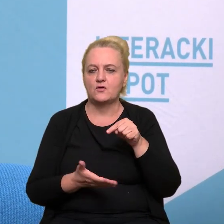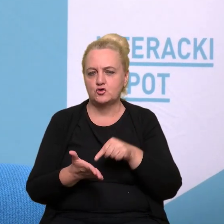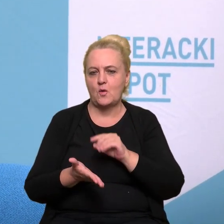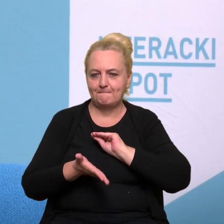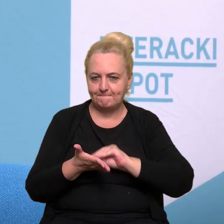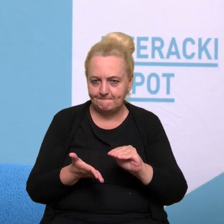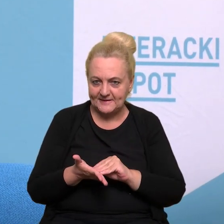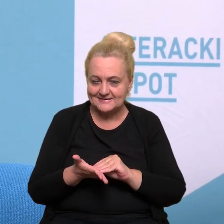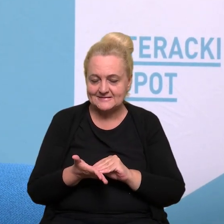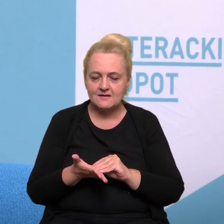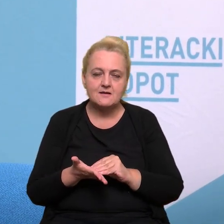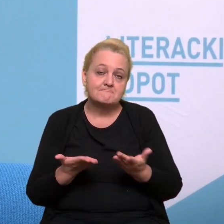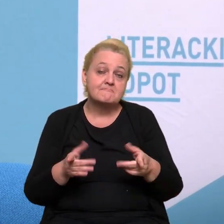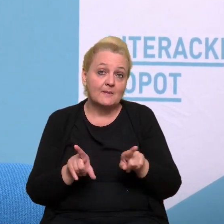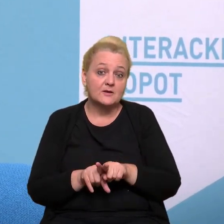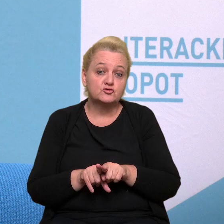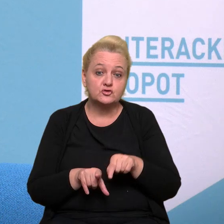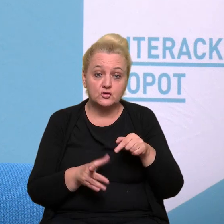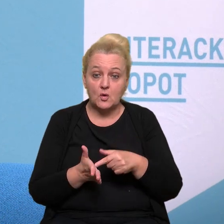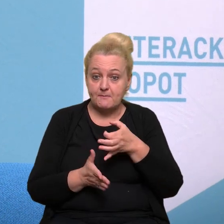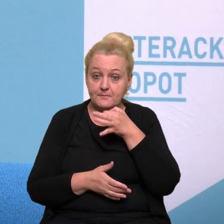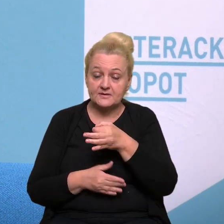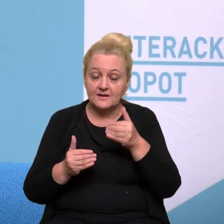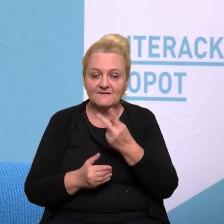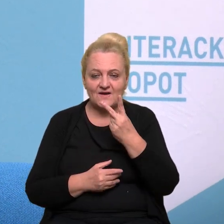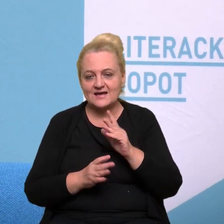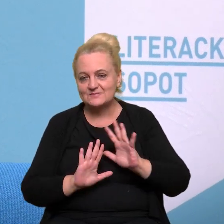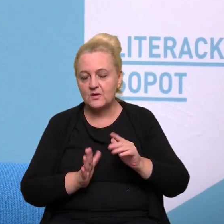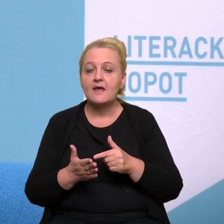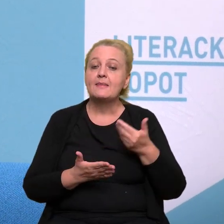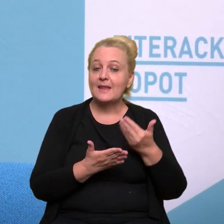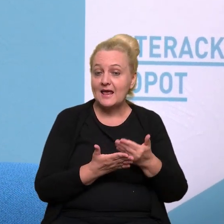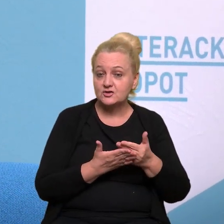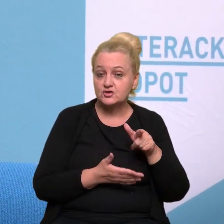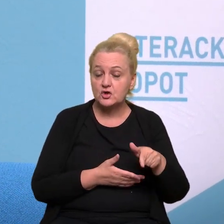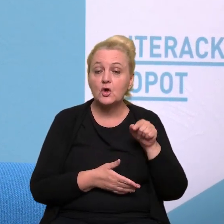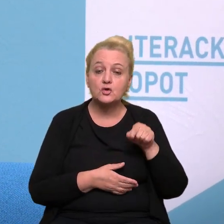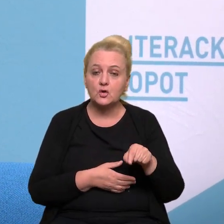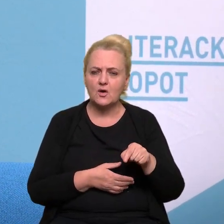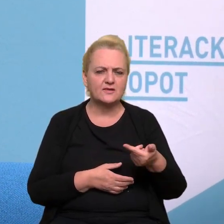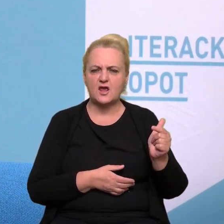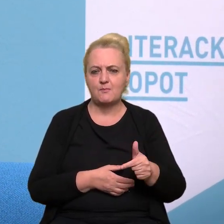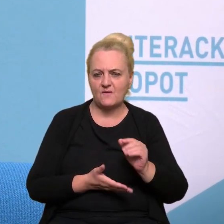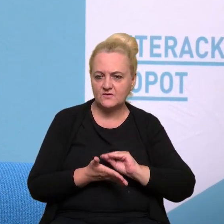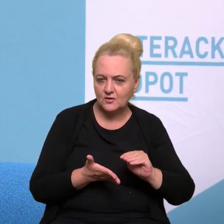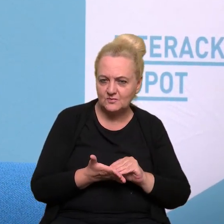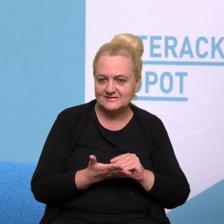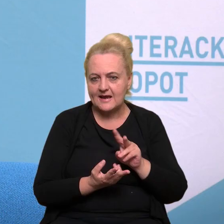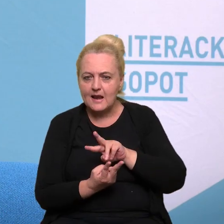pisać, albo dlaczego, to pytanie w ogóle można właśnie zadać na dwa sposoby, albo dlaczego o czymś takim się nie powinno